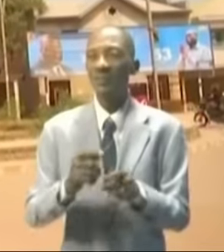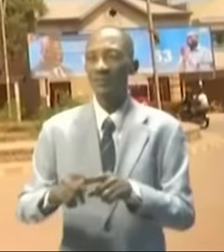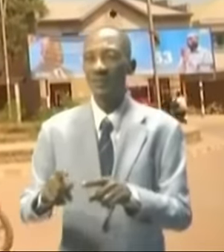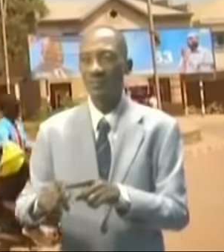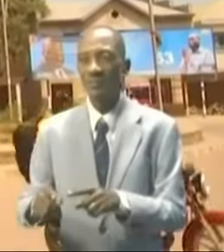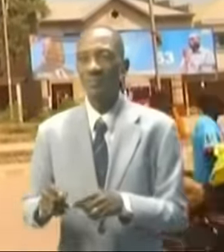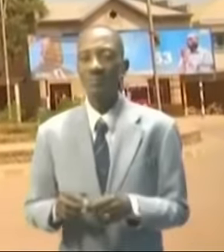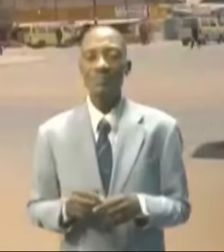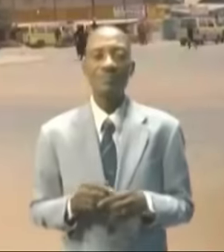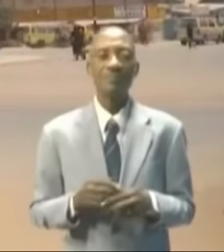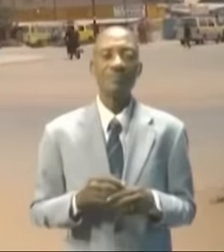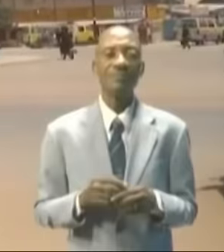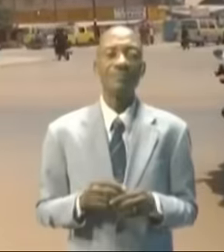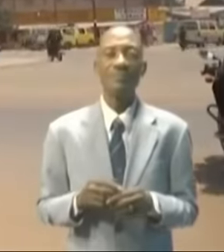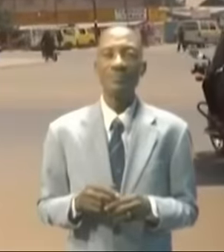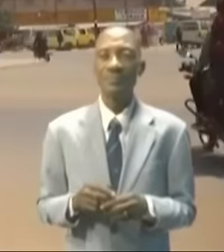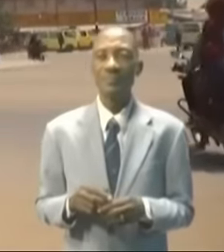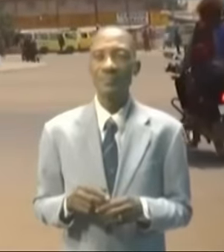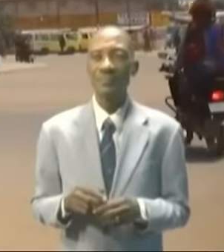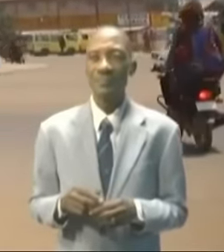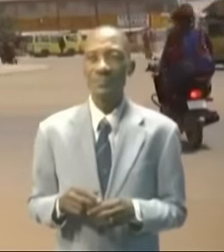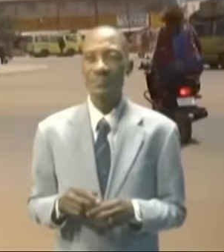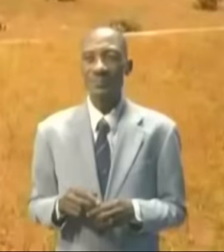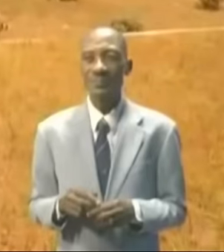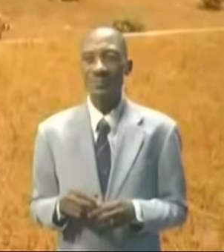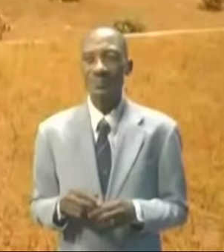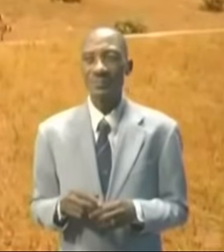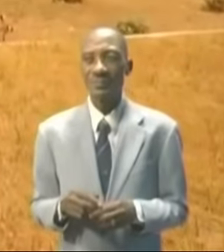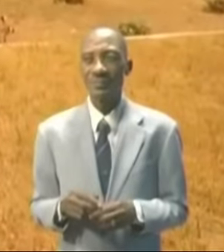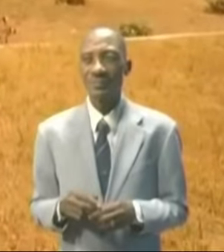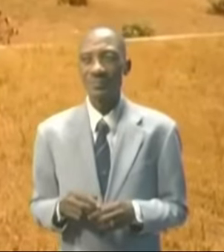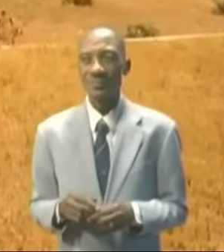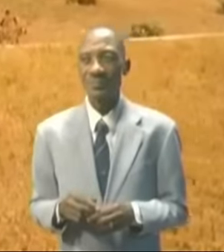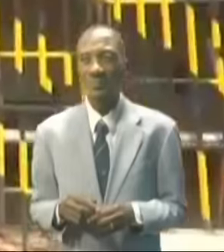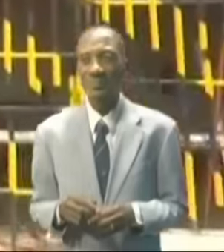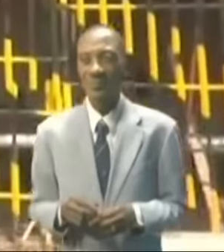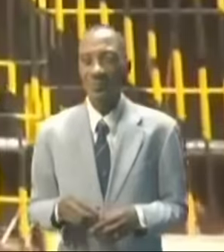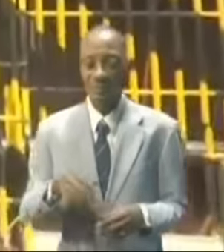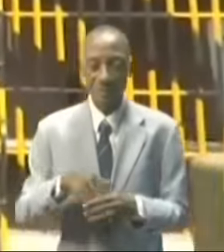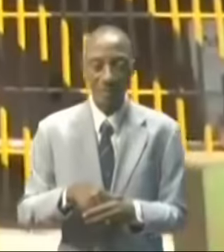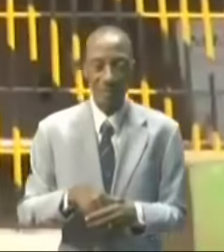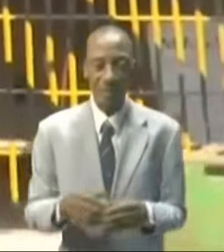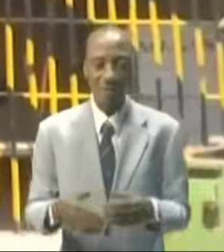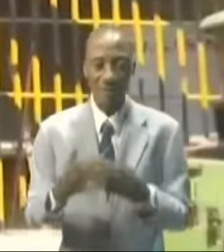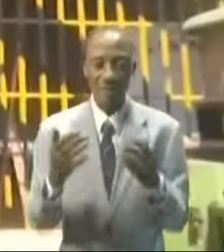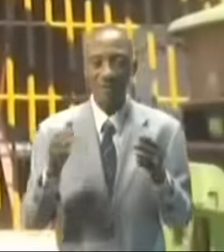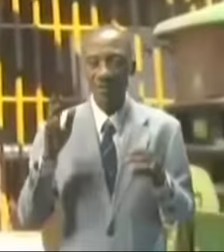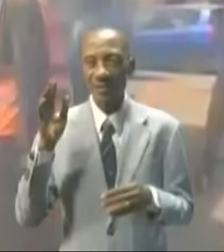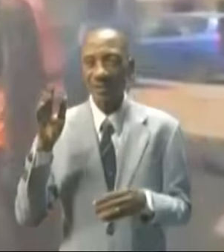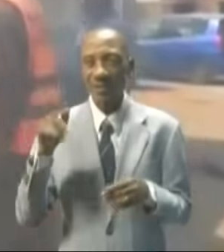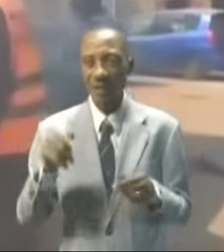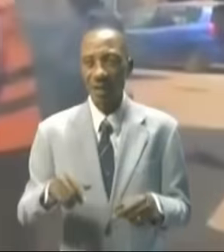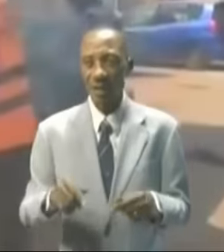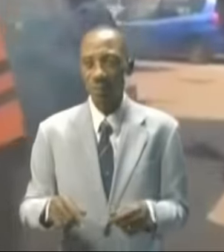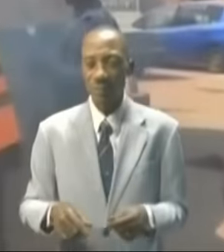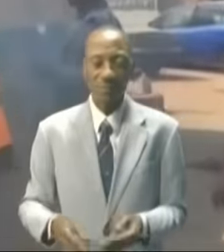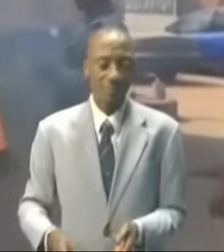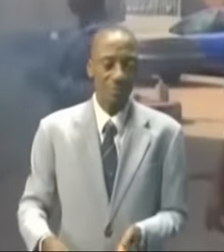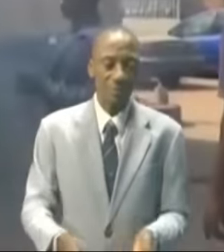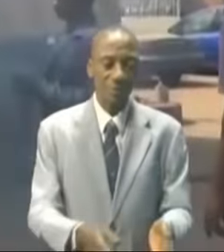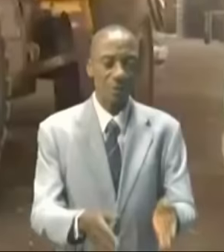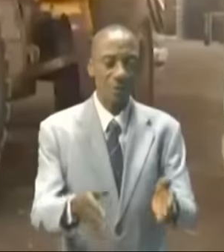Likasi, la ville minière, retrouve peu à peu son dynamisme d'antan. Dans cet atelier, le charroi automobile